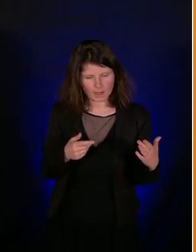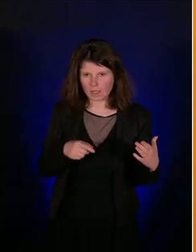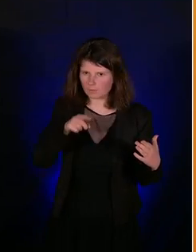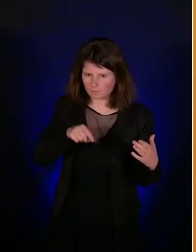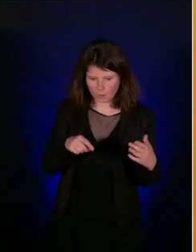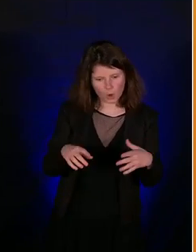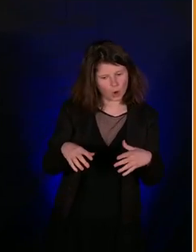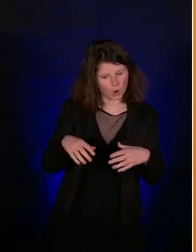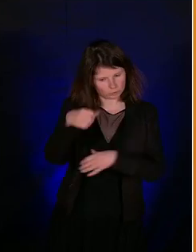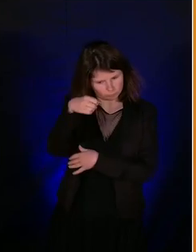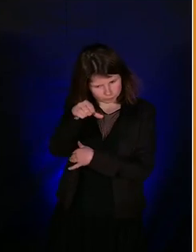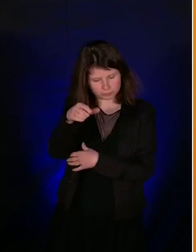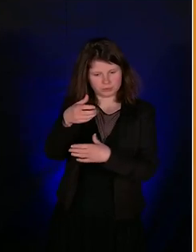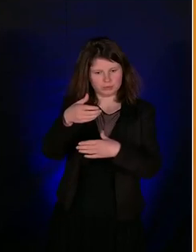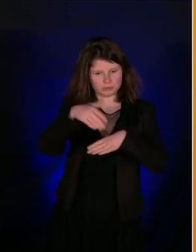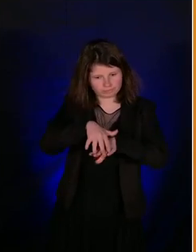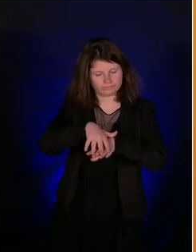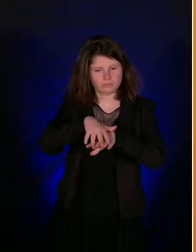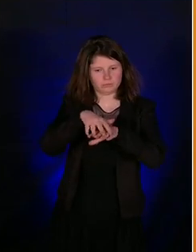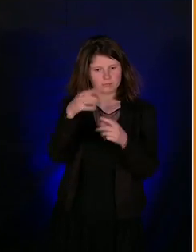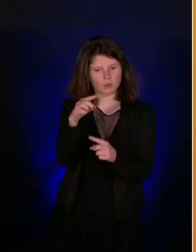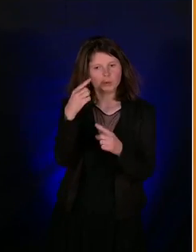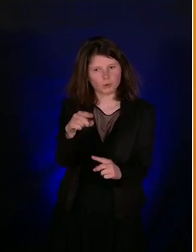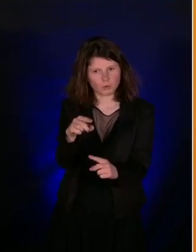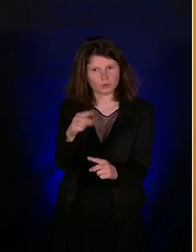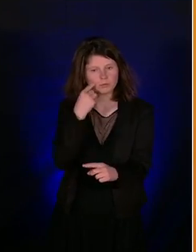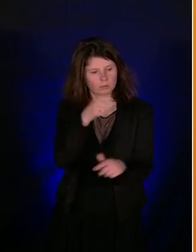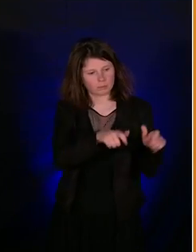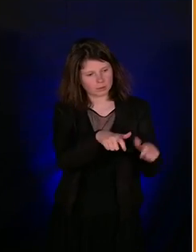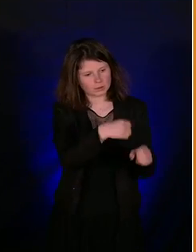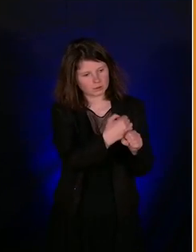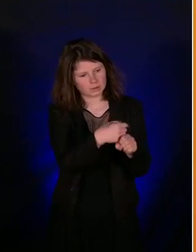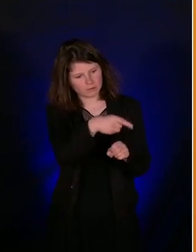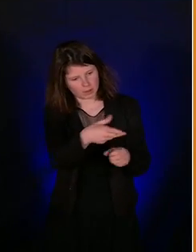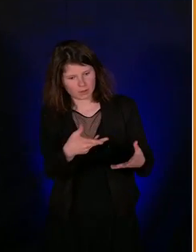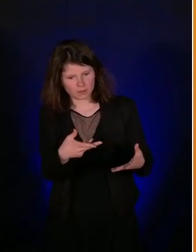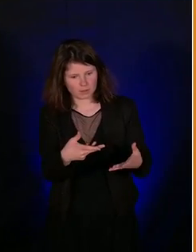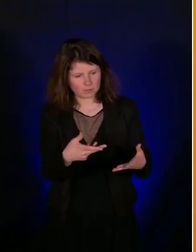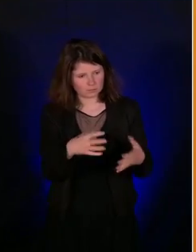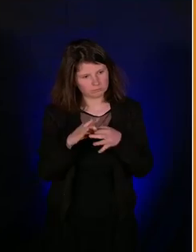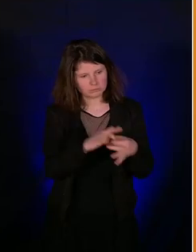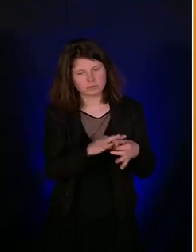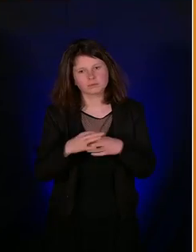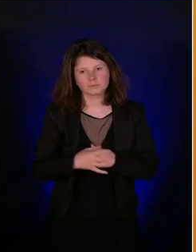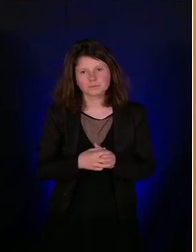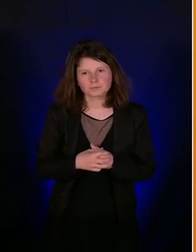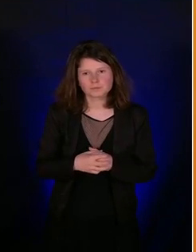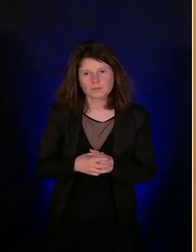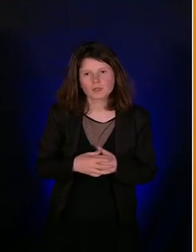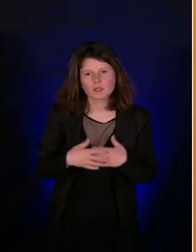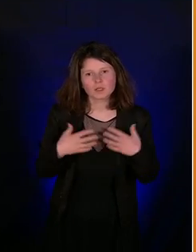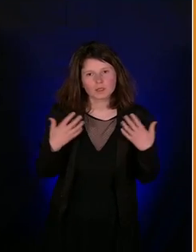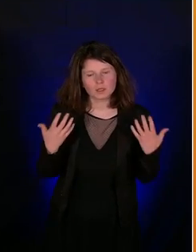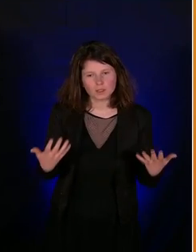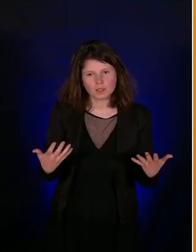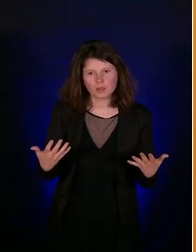lutte de l'ensemble des travailleurs et des travailleuse et d'être à la hauteur de ce qui de ce qu'esèent les salariés pour aller un peu dans la continuité de ce qui